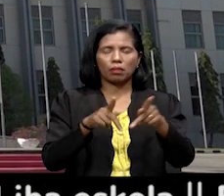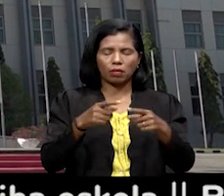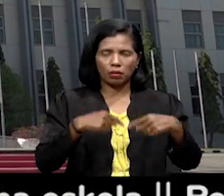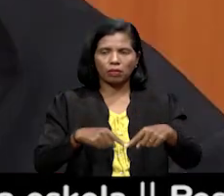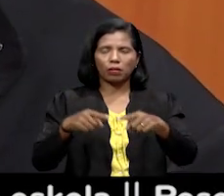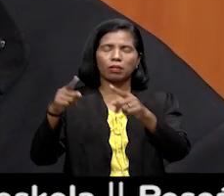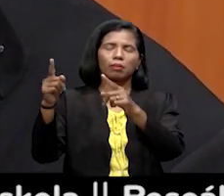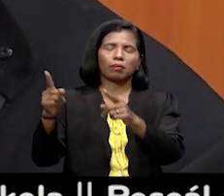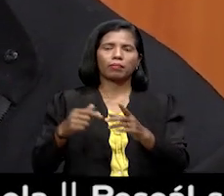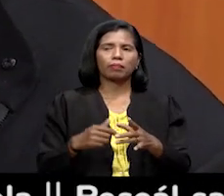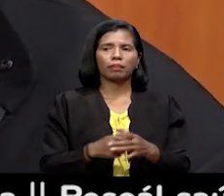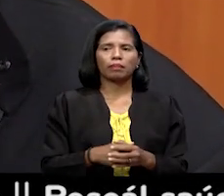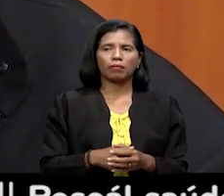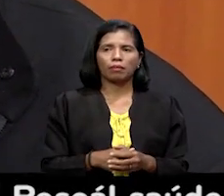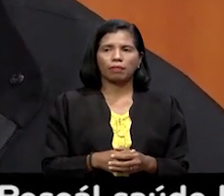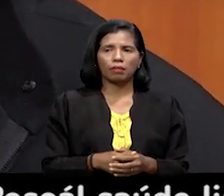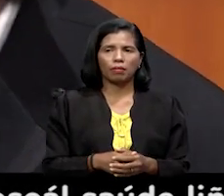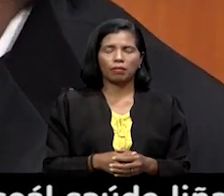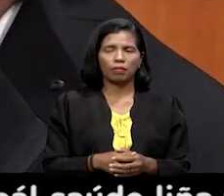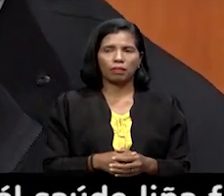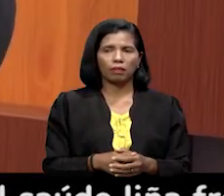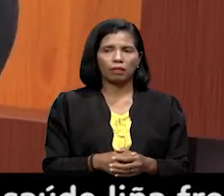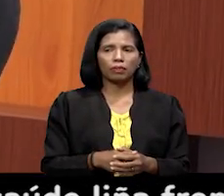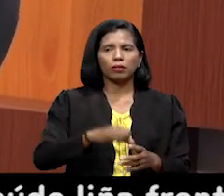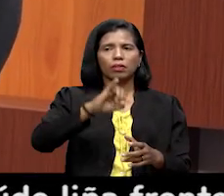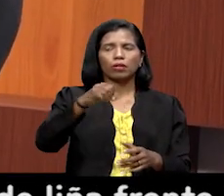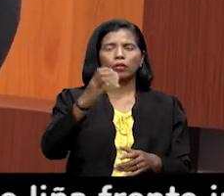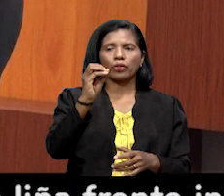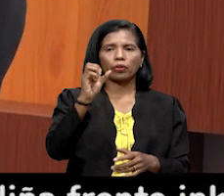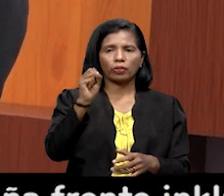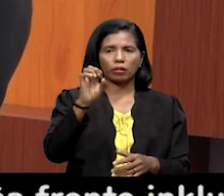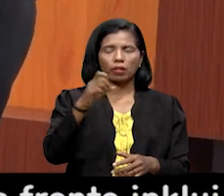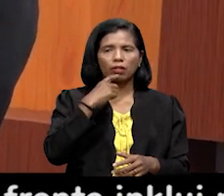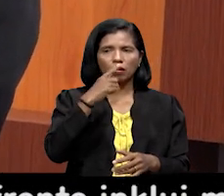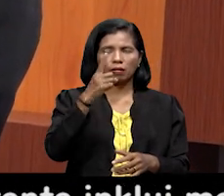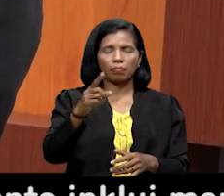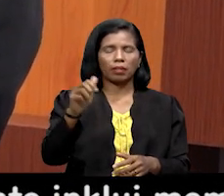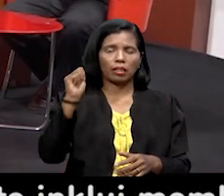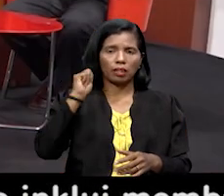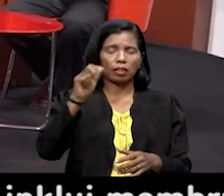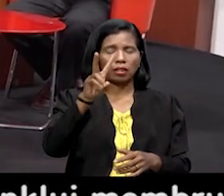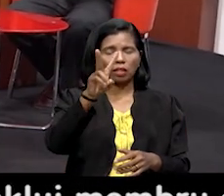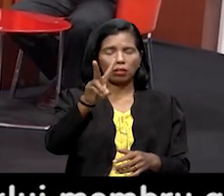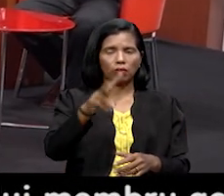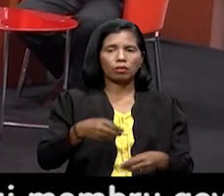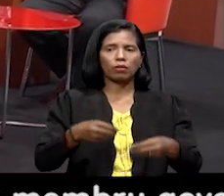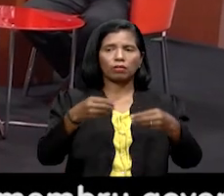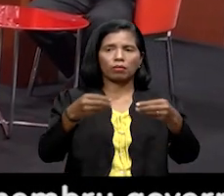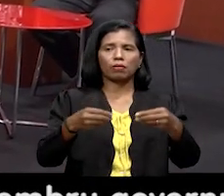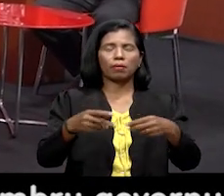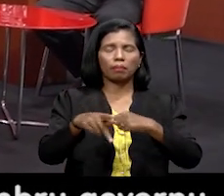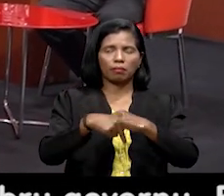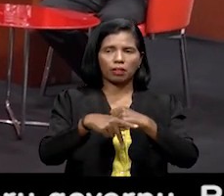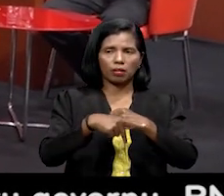dosente siensi politika Zizia Antonio da Costa kandidatu naengroane sefo desvantajan pepartidurasi